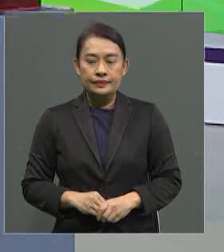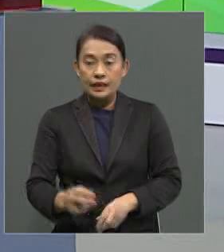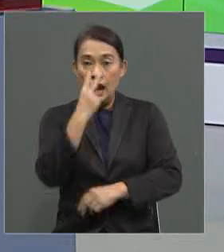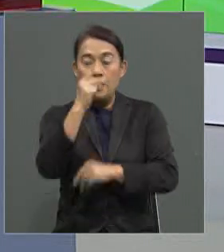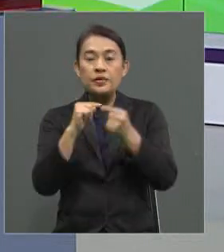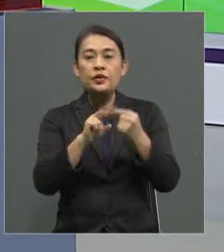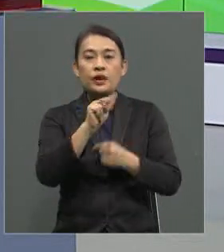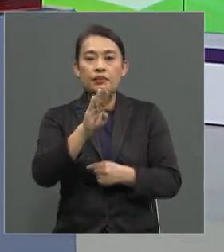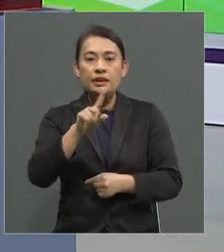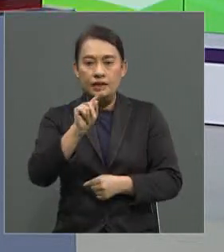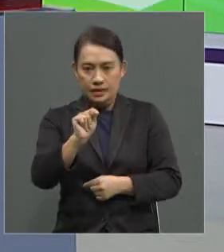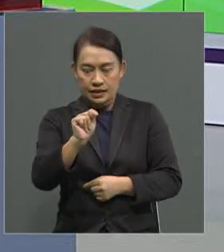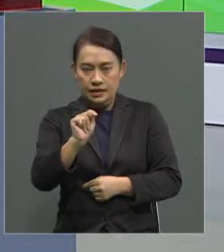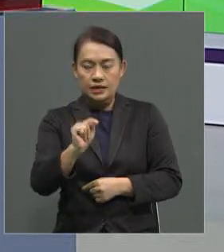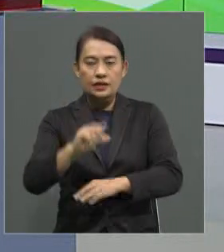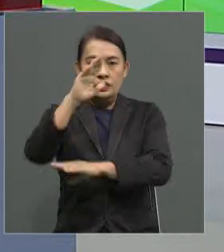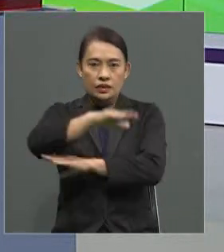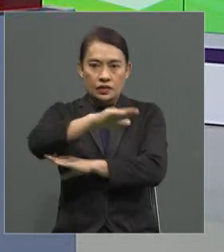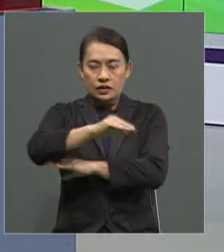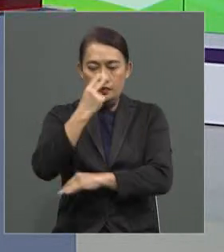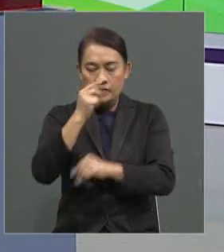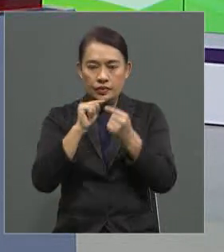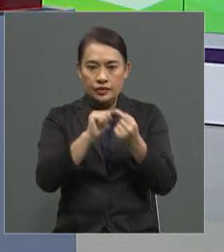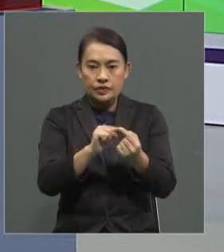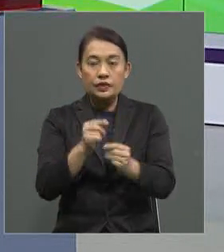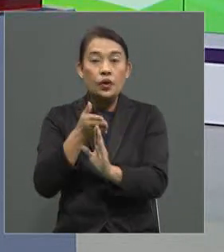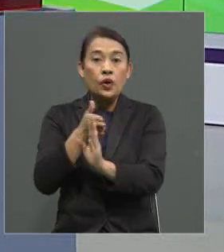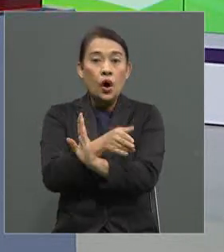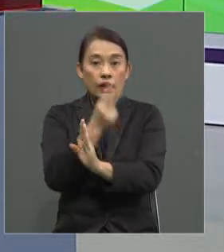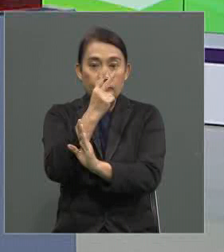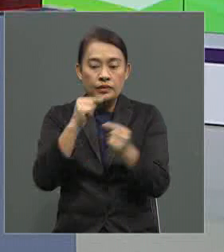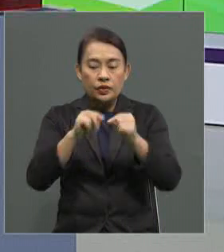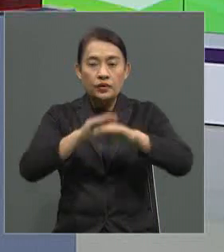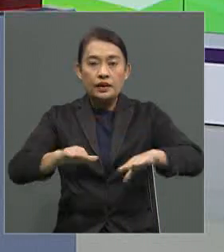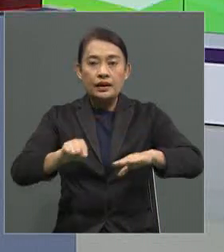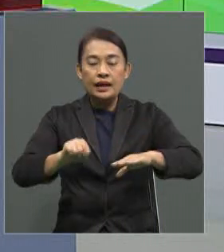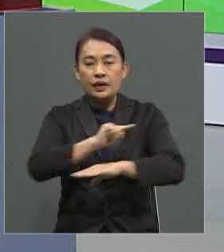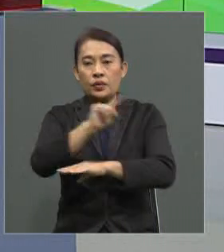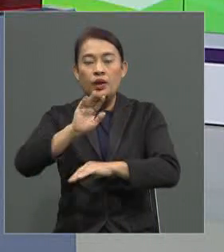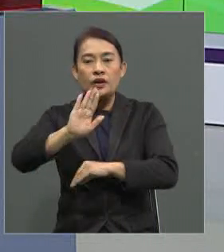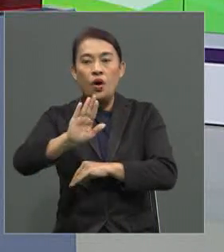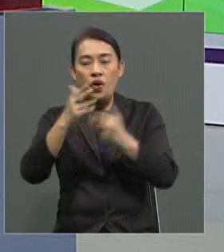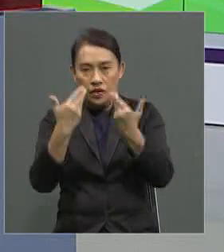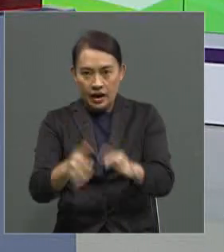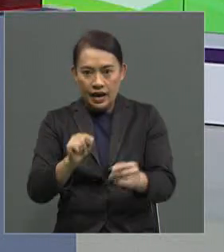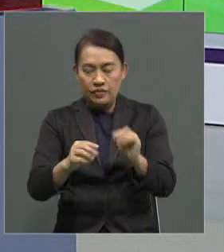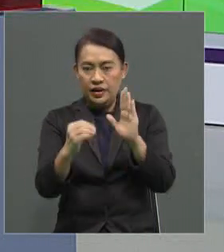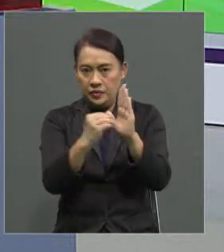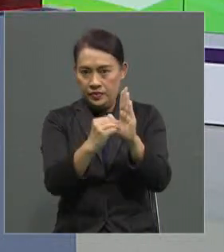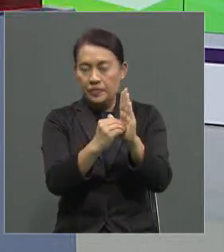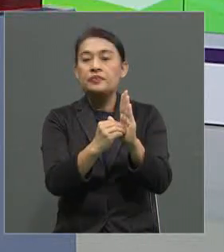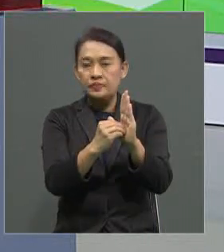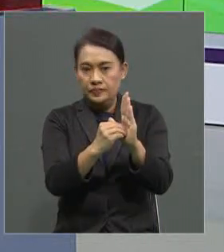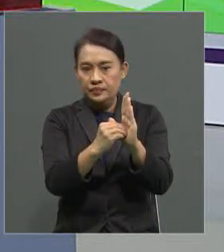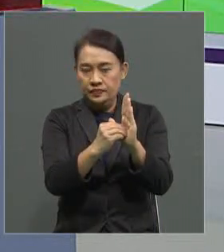ลับมาติดตาม NBT News ในช่วงค่ำกันต่อนะครับช่วงก่อนอันนี้เนี่ยเราพาไปชมบรรยากาศการจัดงานวันเด็กในพื้นที่กรุงเทพมหานครนะครับ